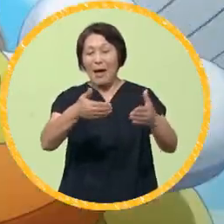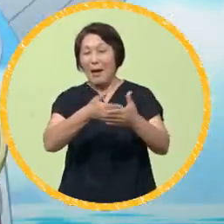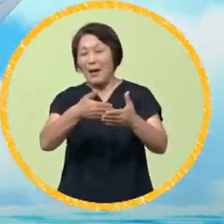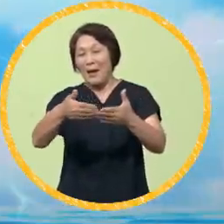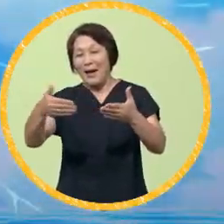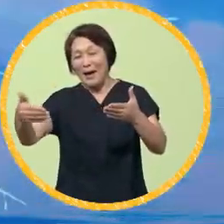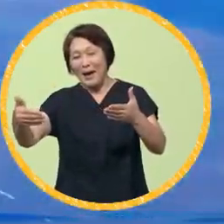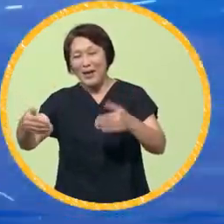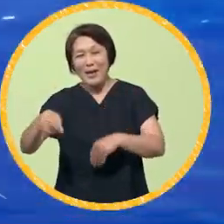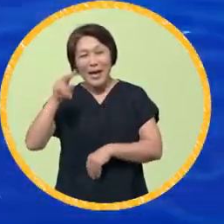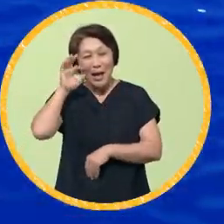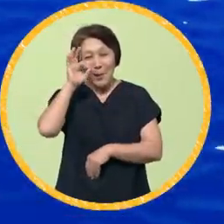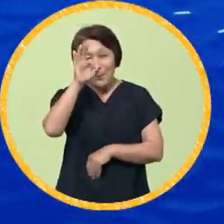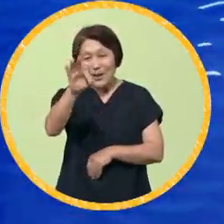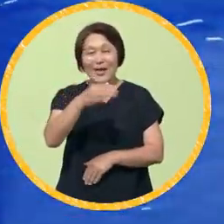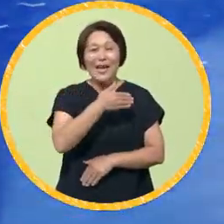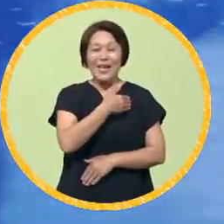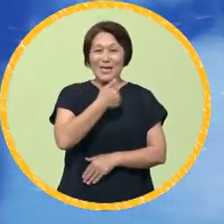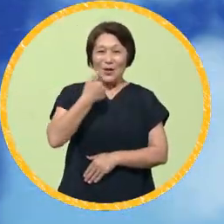ぞ